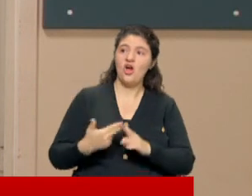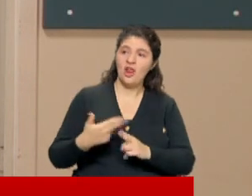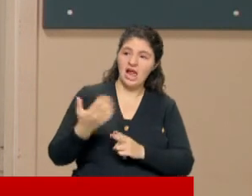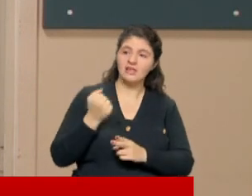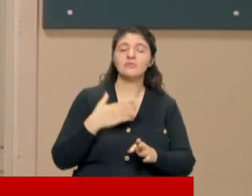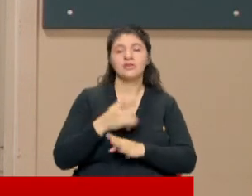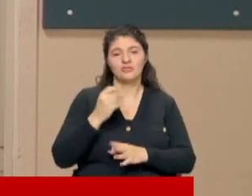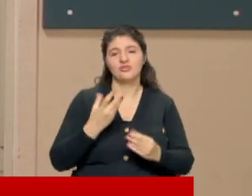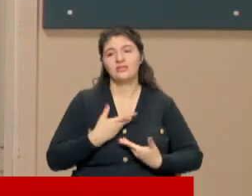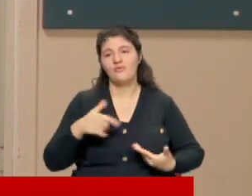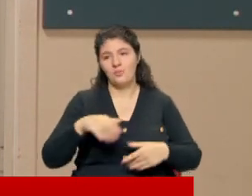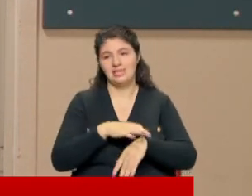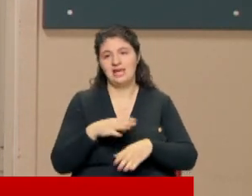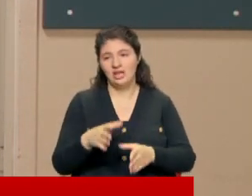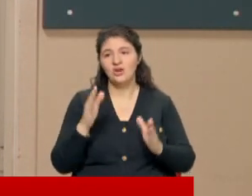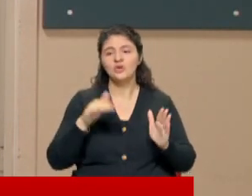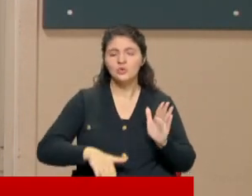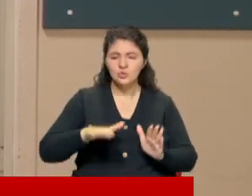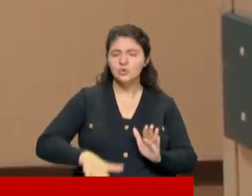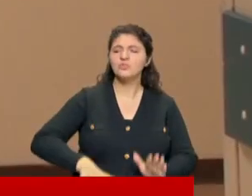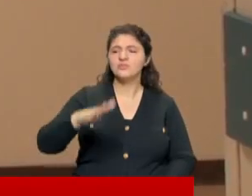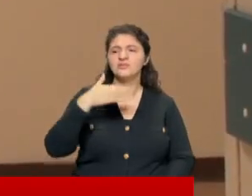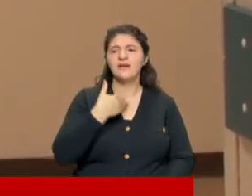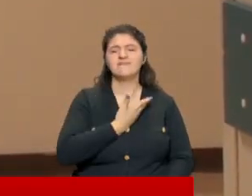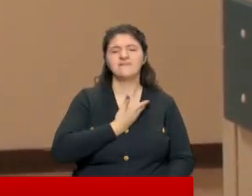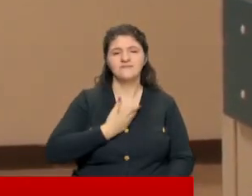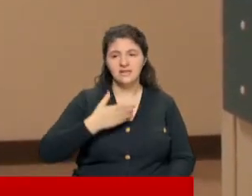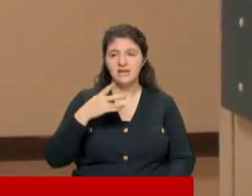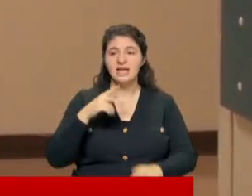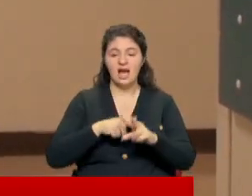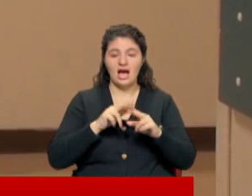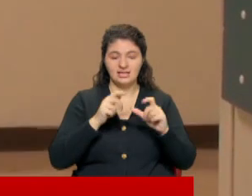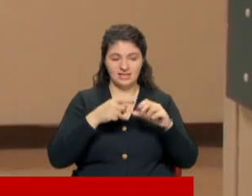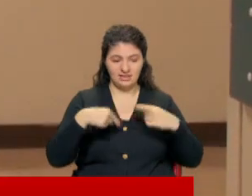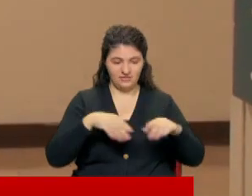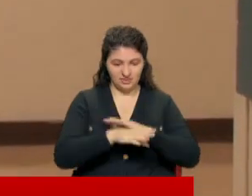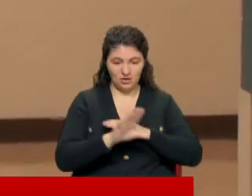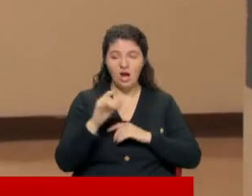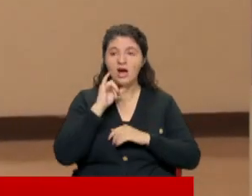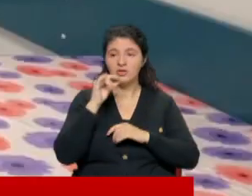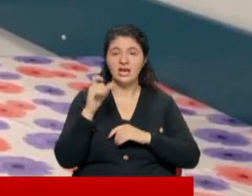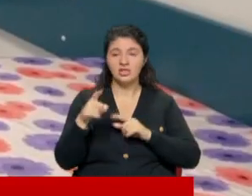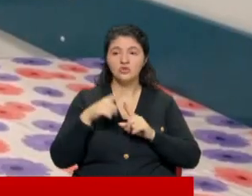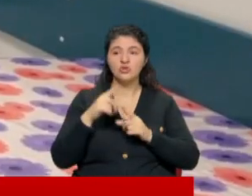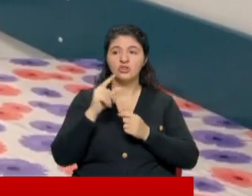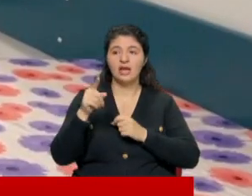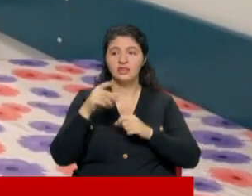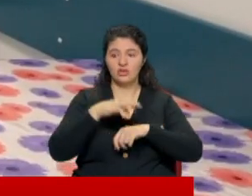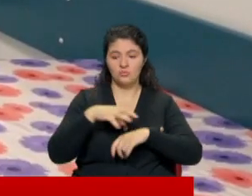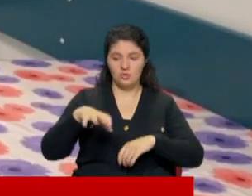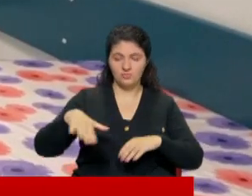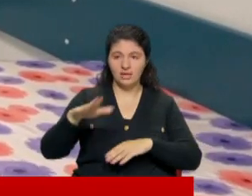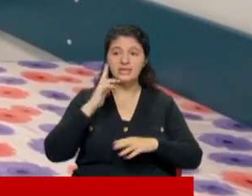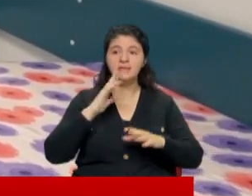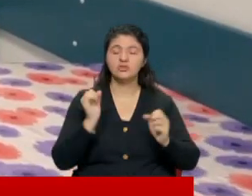ve gerçekten çok seviyorum hastaneyi küçükken de çok sever genç kız yks'ye girdikten sonra Ağustos ayında Turgut Özal Tıp Merkezinde